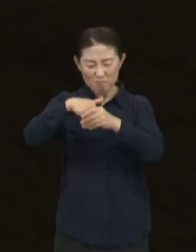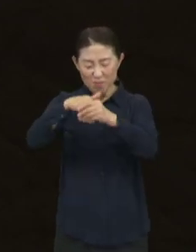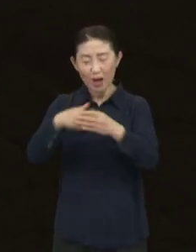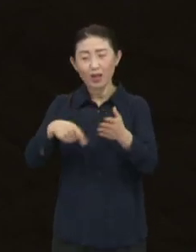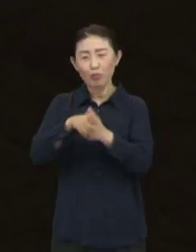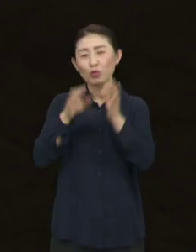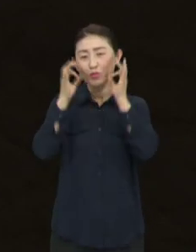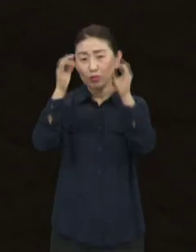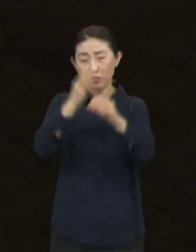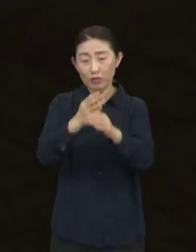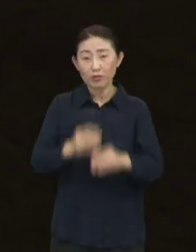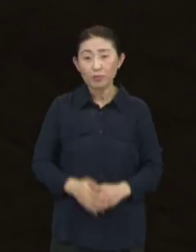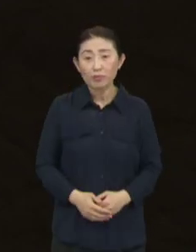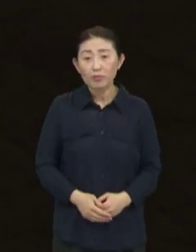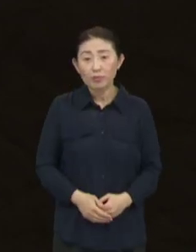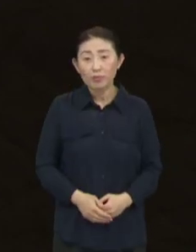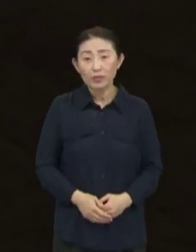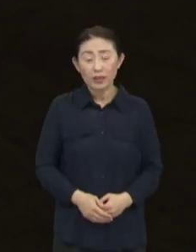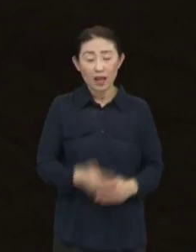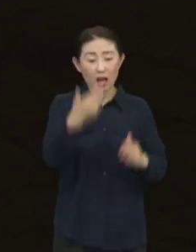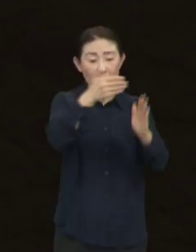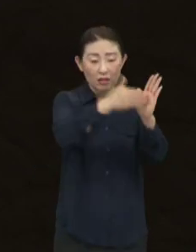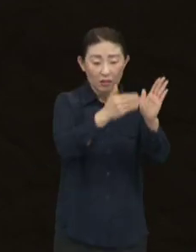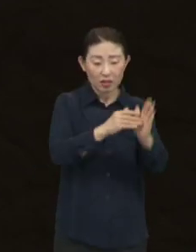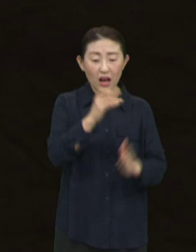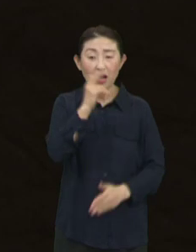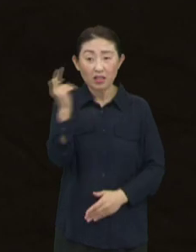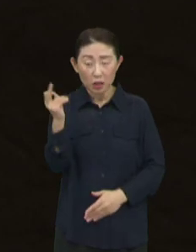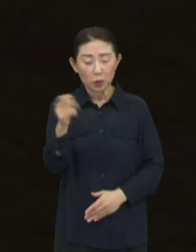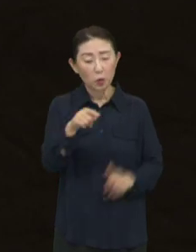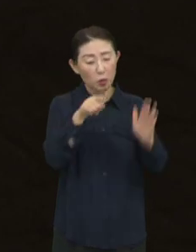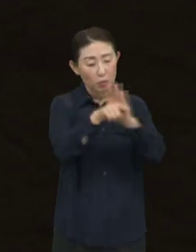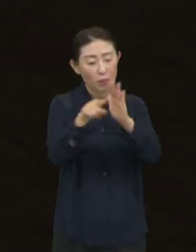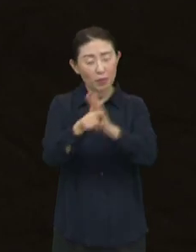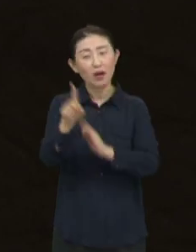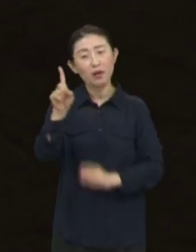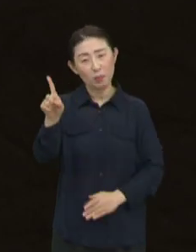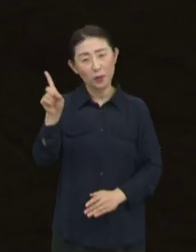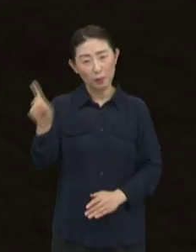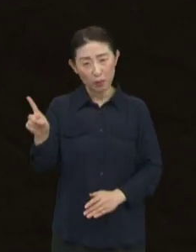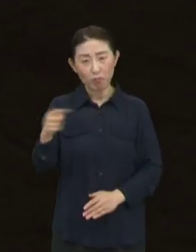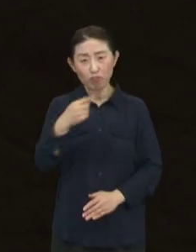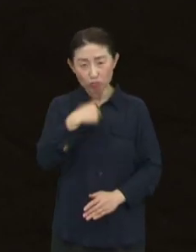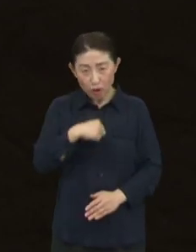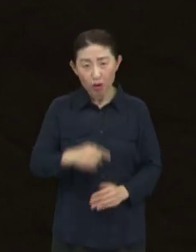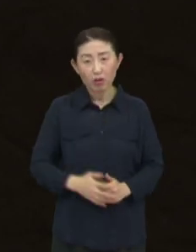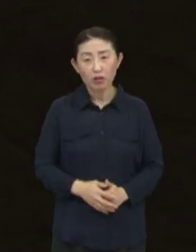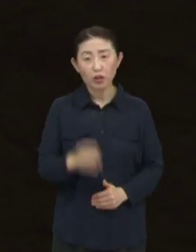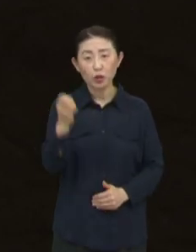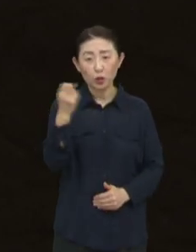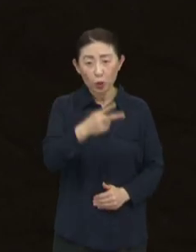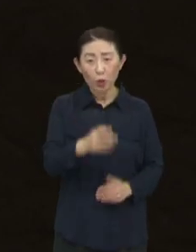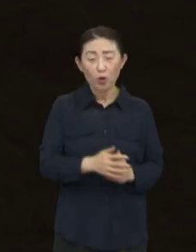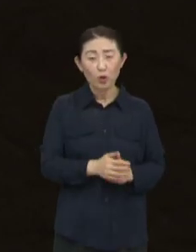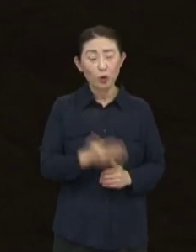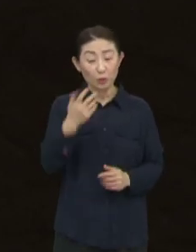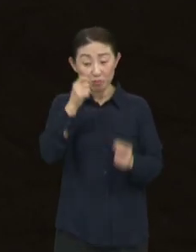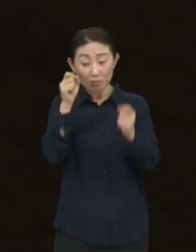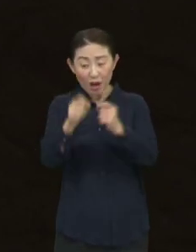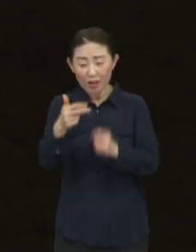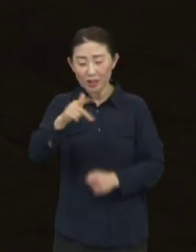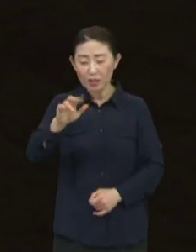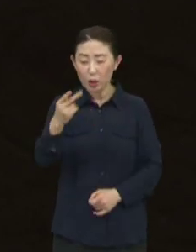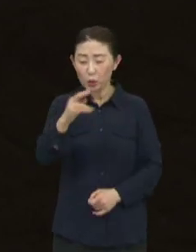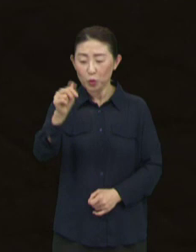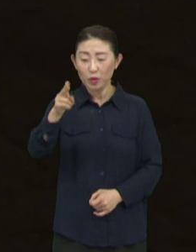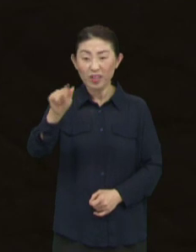있습니다. 경합적으로 보는 당진과 아산갑도 한 차례씩 방문해 힘을 싣는가 하면 한 위원장의 최측근인